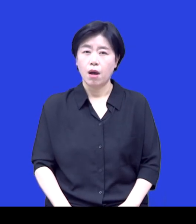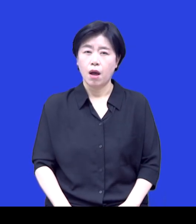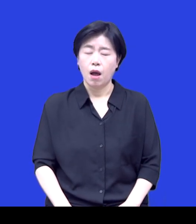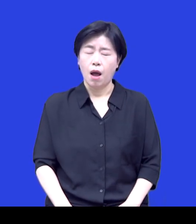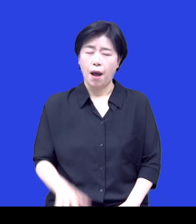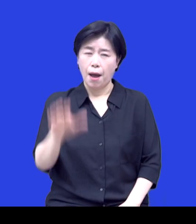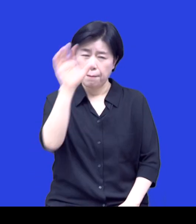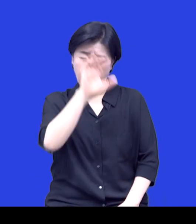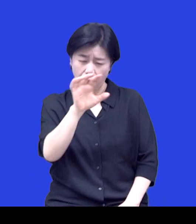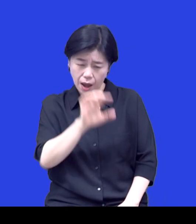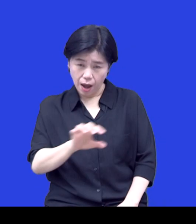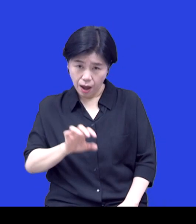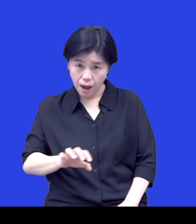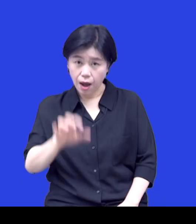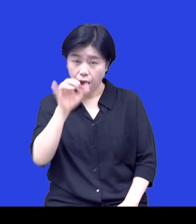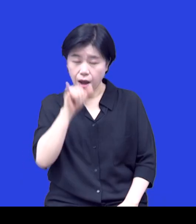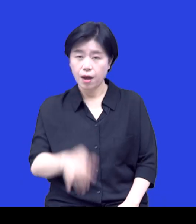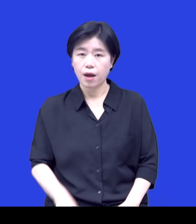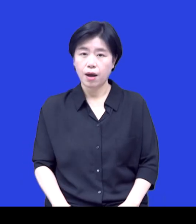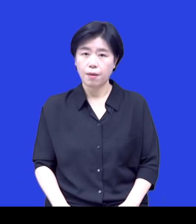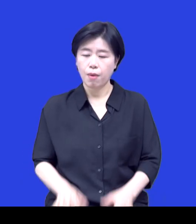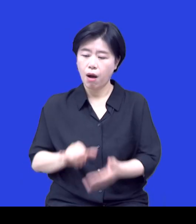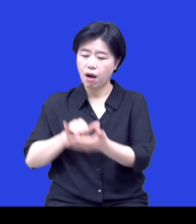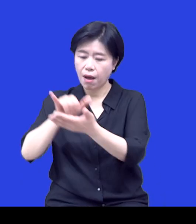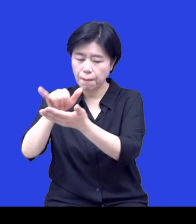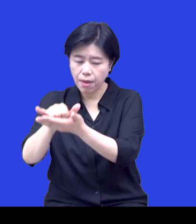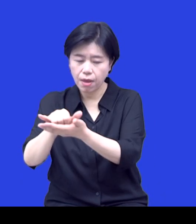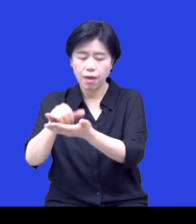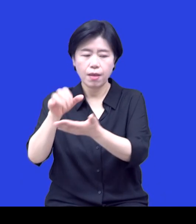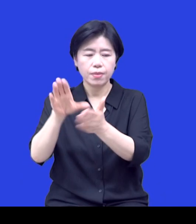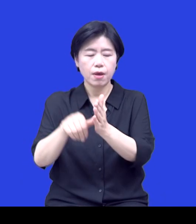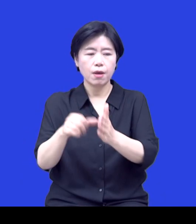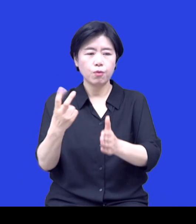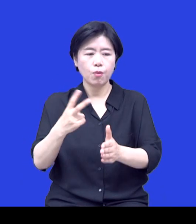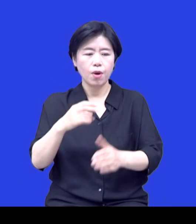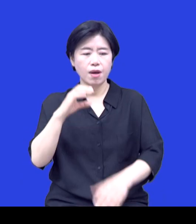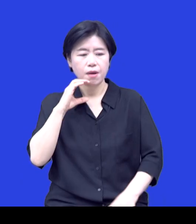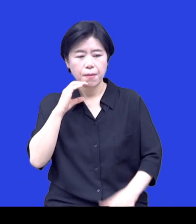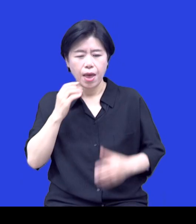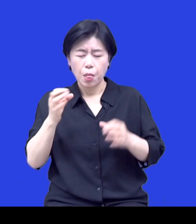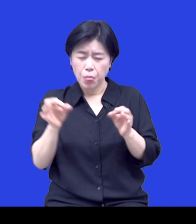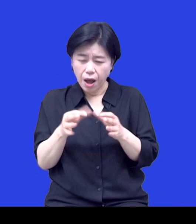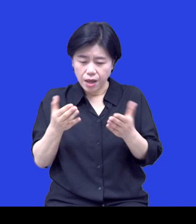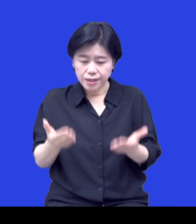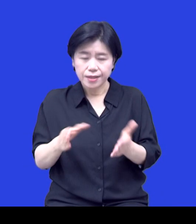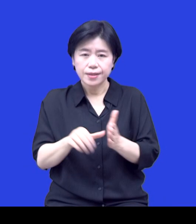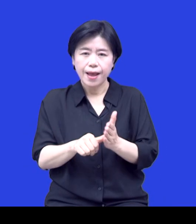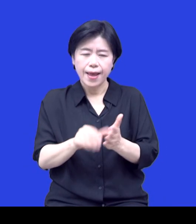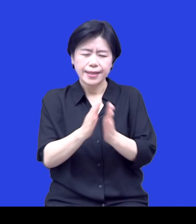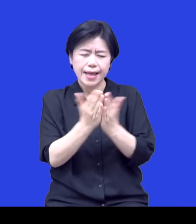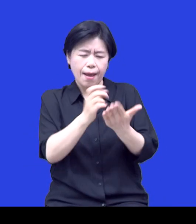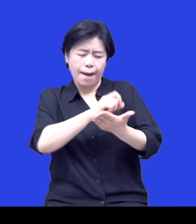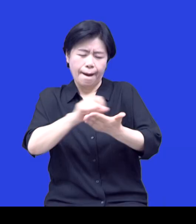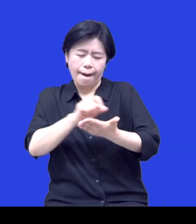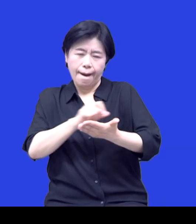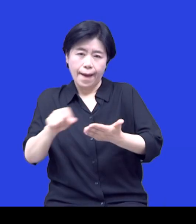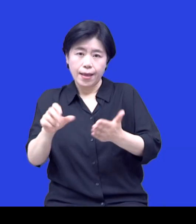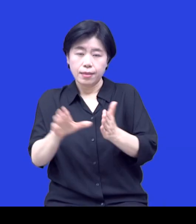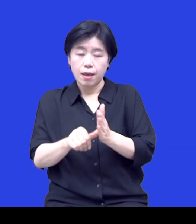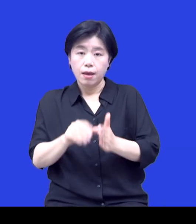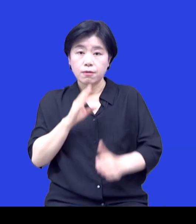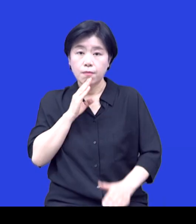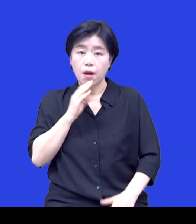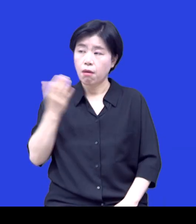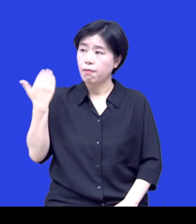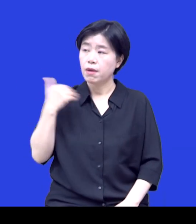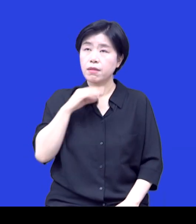하면서 사이사이에 비행기에서 카페에서 책을 쓰는 거예요. 저는 또 그러다 보니까 정말 몸이 근데 30대 때니까